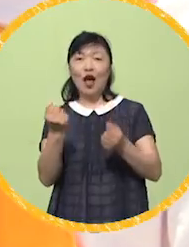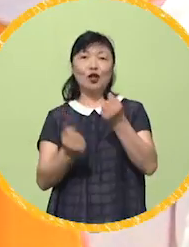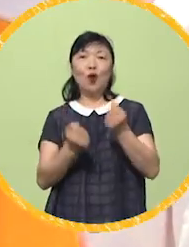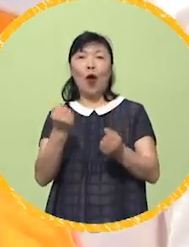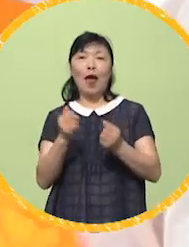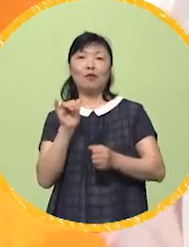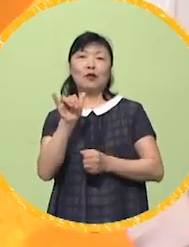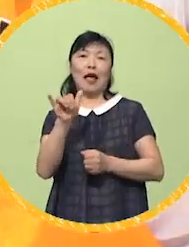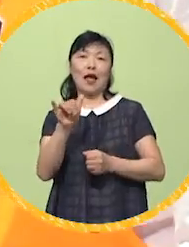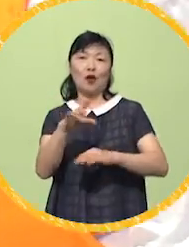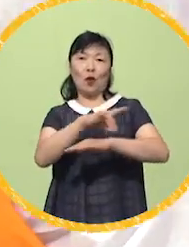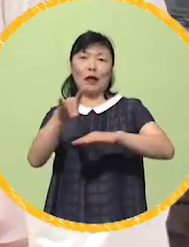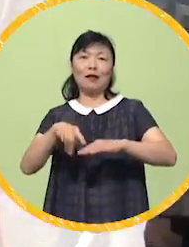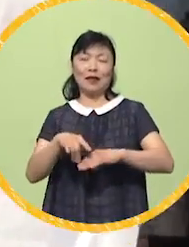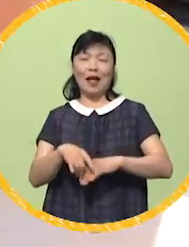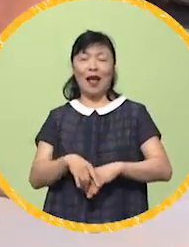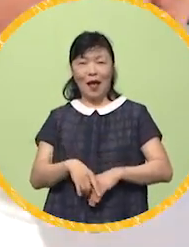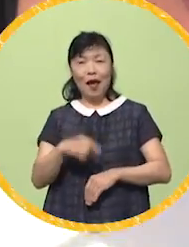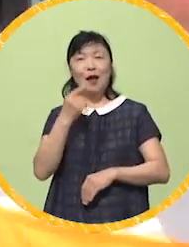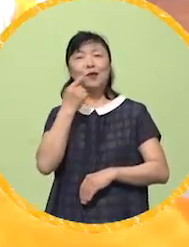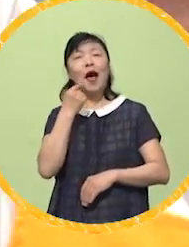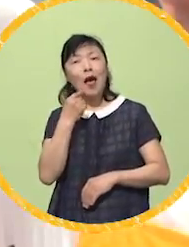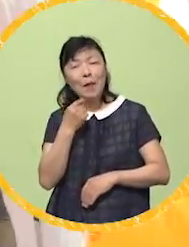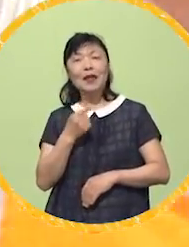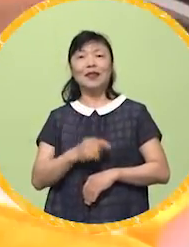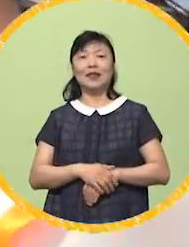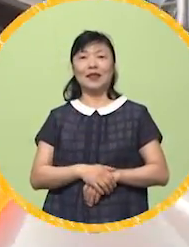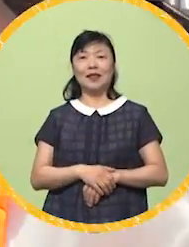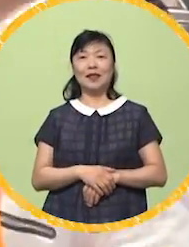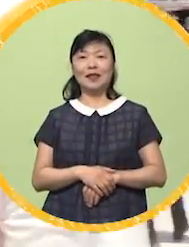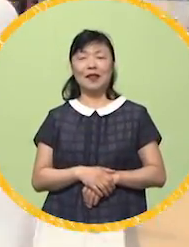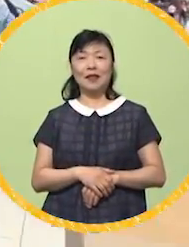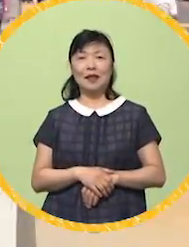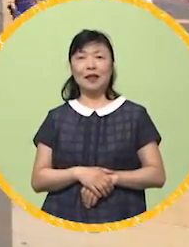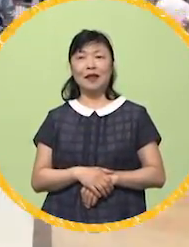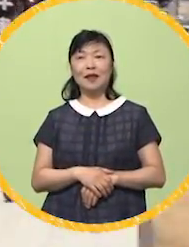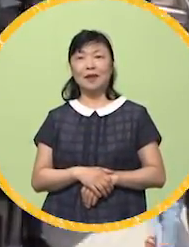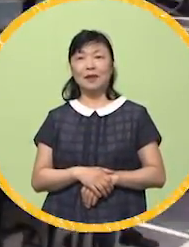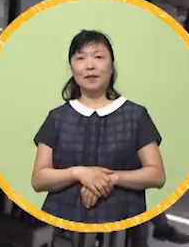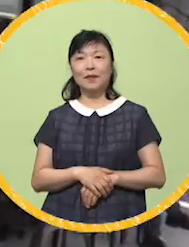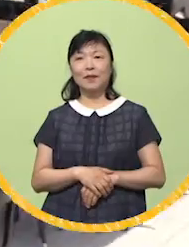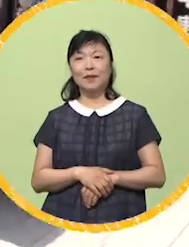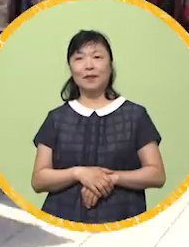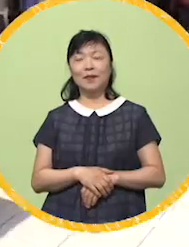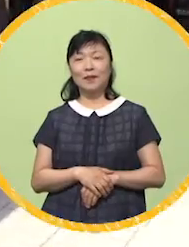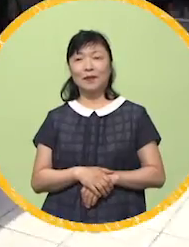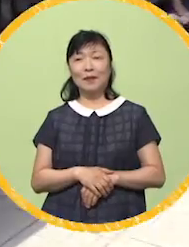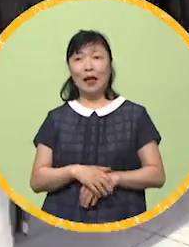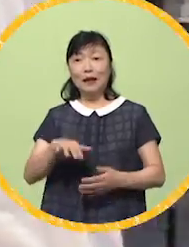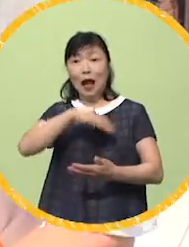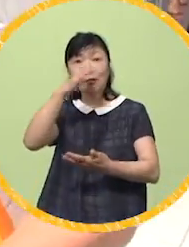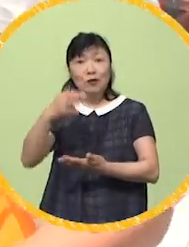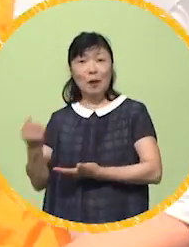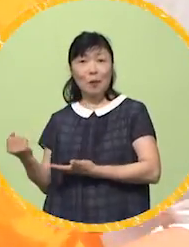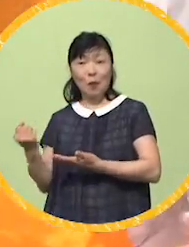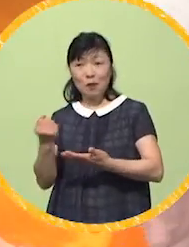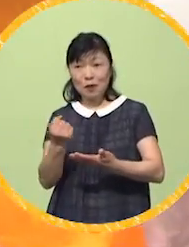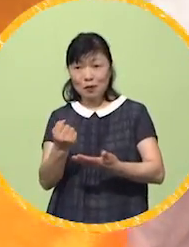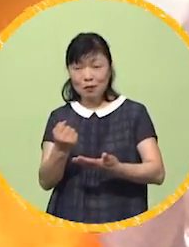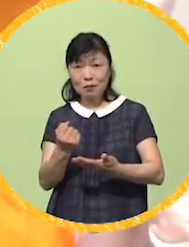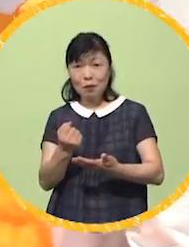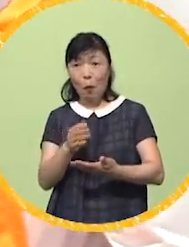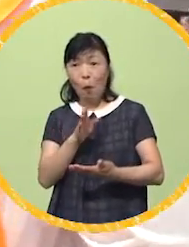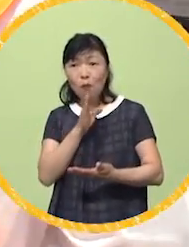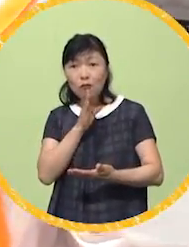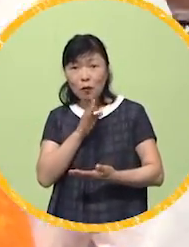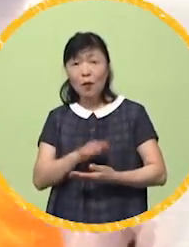ート。あー、羨ましい。 あ、ちょっともう、よしよし。うわ、すげえ持ってきてくれてんじゃん。え、マジ？ よか